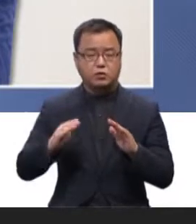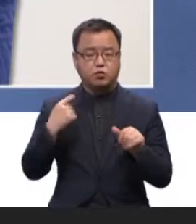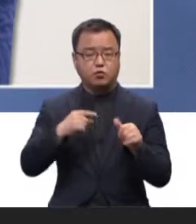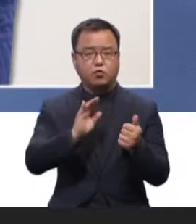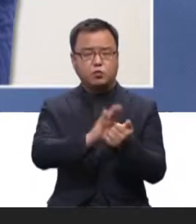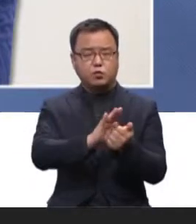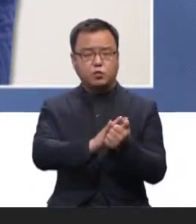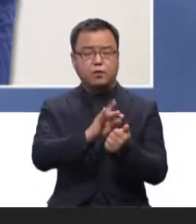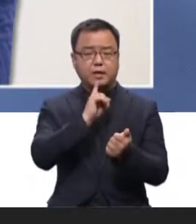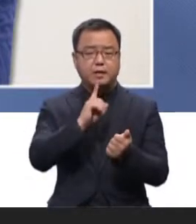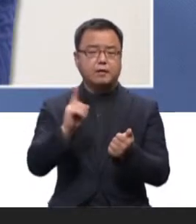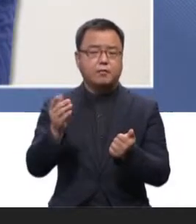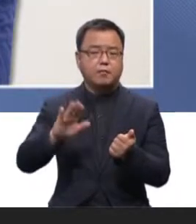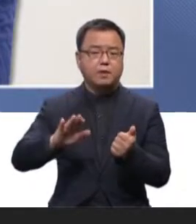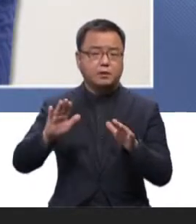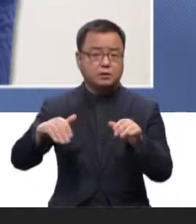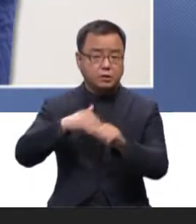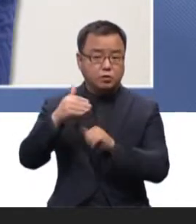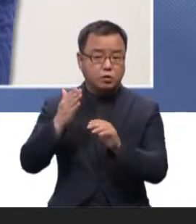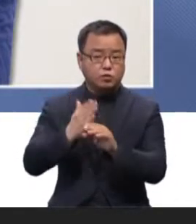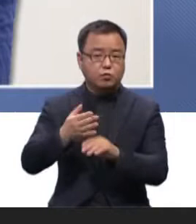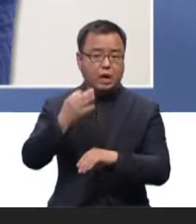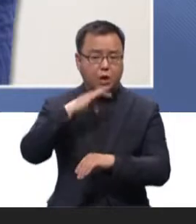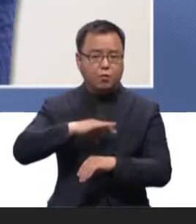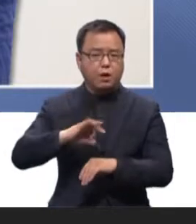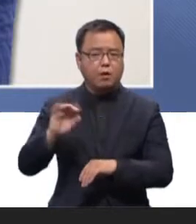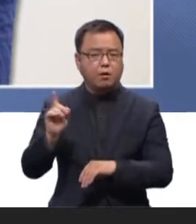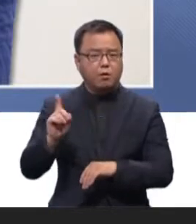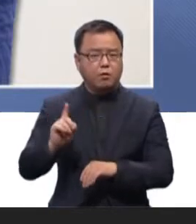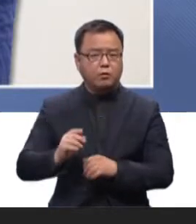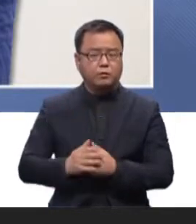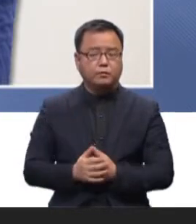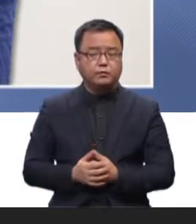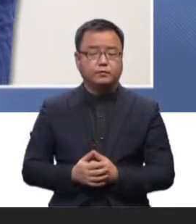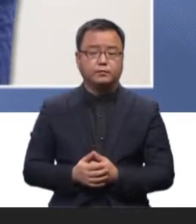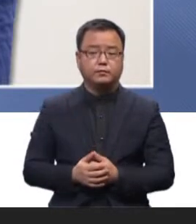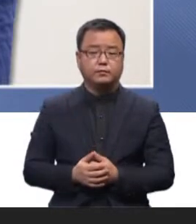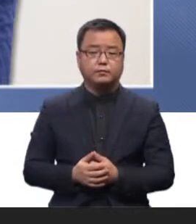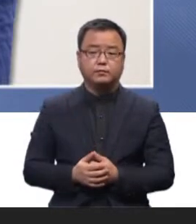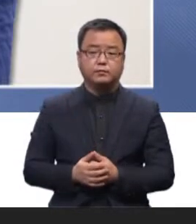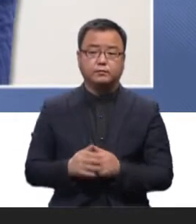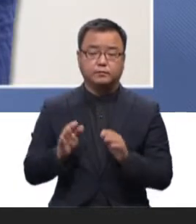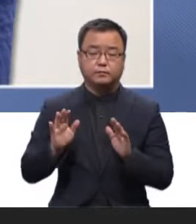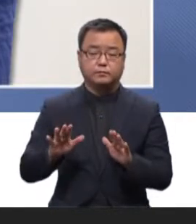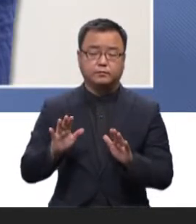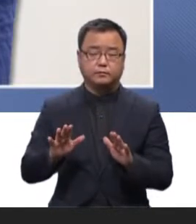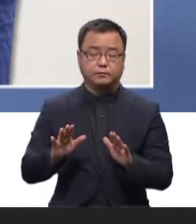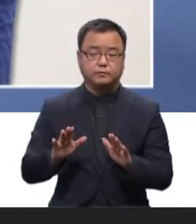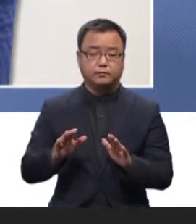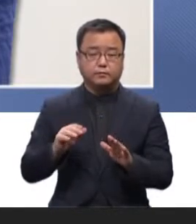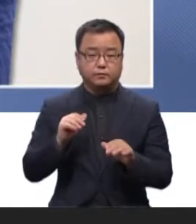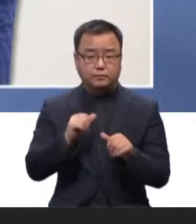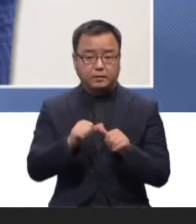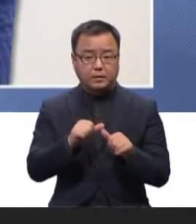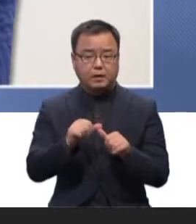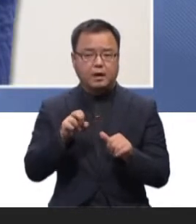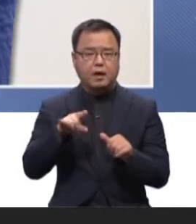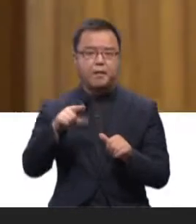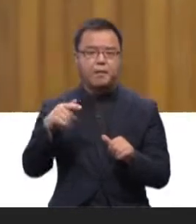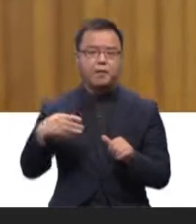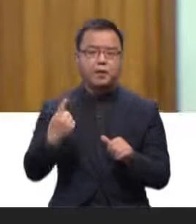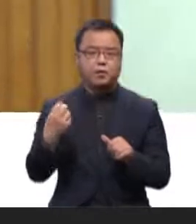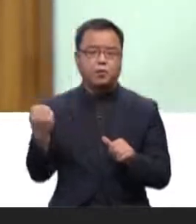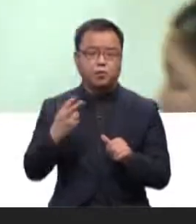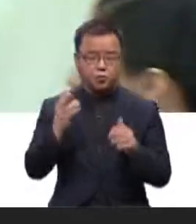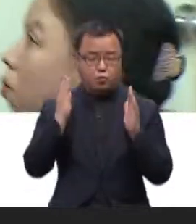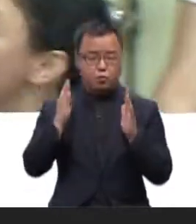골자인데 이게 현장의 효과가 어느 정도 좀 있을까요? 일단 이제 블렌디드 수업이라든지 뭐 멘토링 프로그램